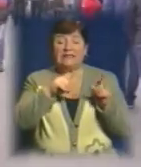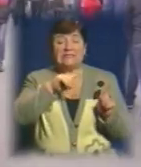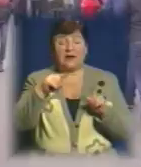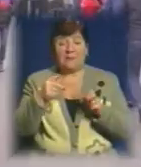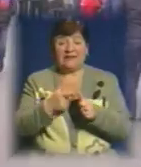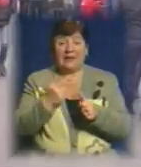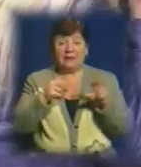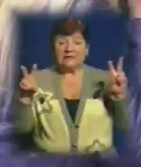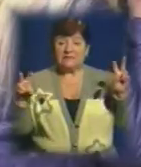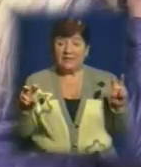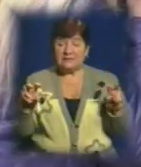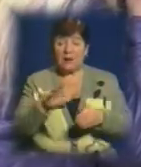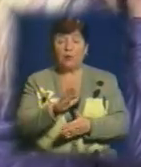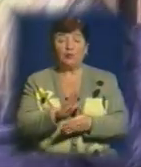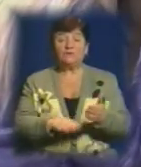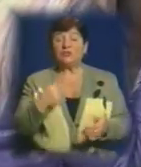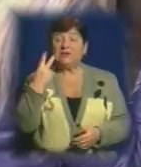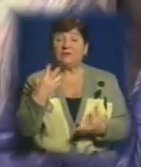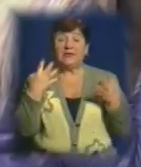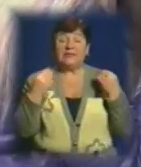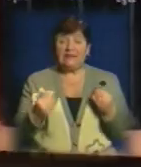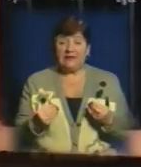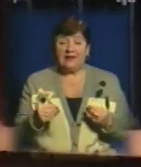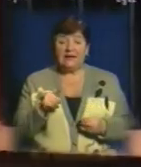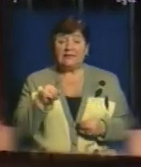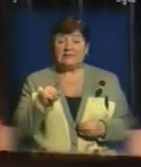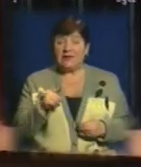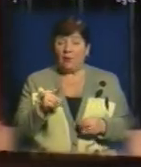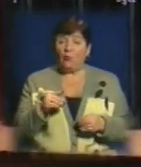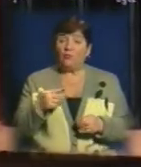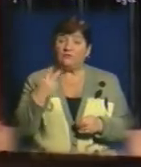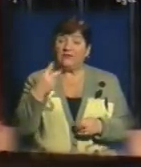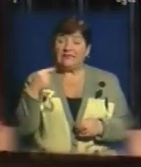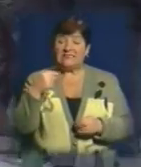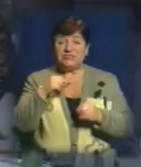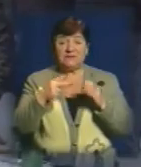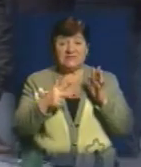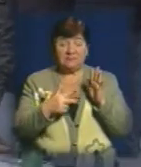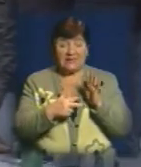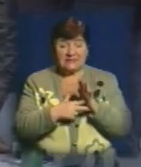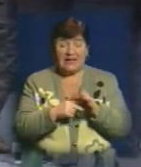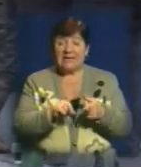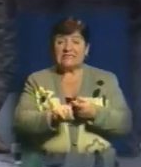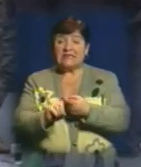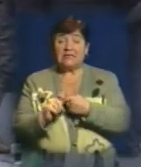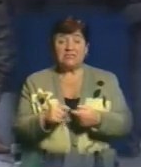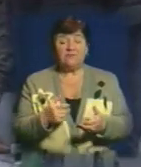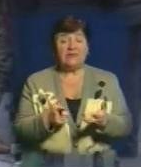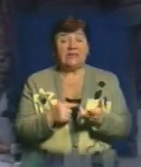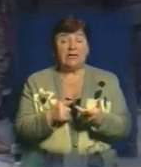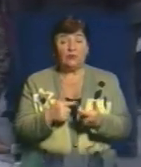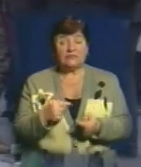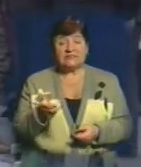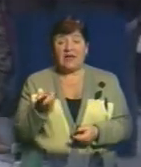Минулоріч фестиваль довелося продовжити на 2 дні. Чи повториться це у 2018 році, залежить від кількості відвідувачів,